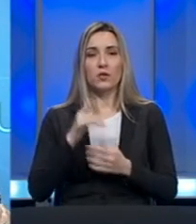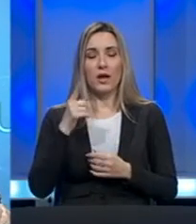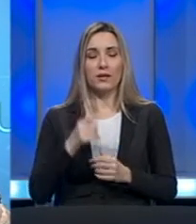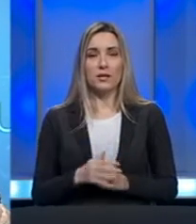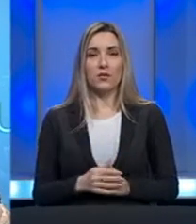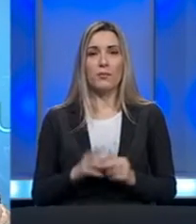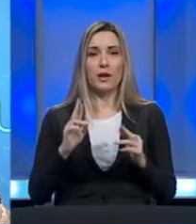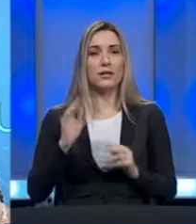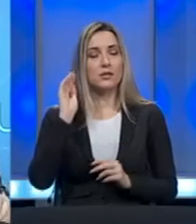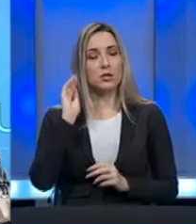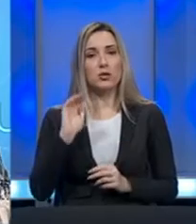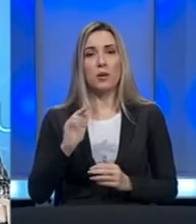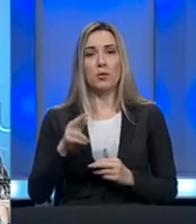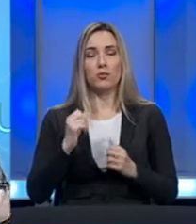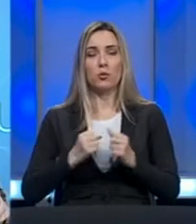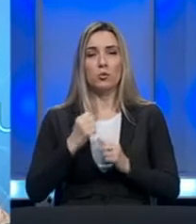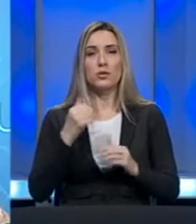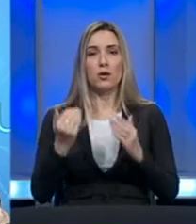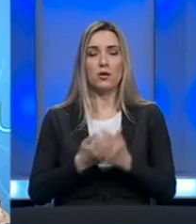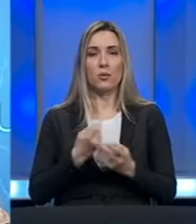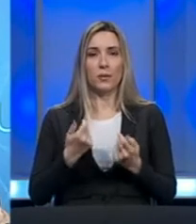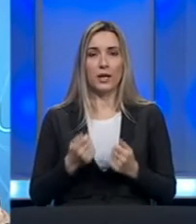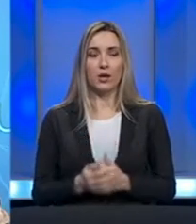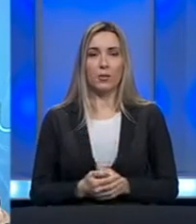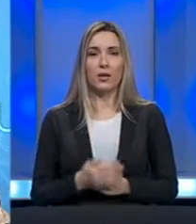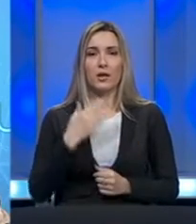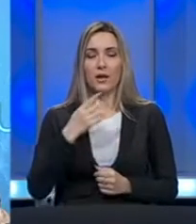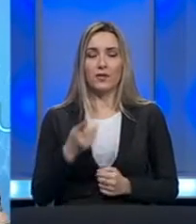razgovarati sa vama i nadam se da se čujemo ubrzo nekom novom prilikom. Hvala vama.